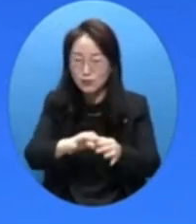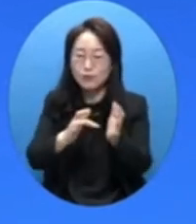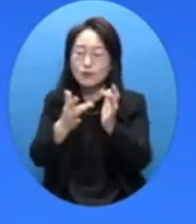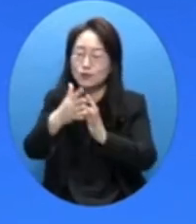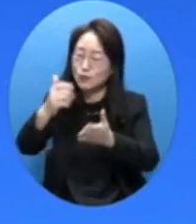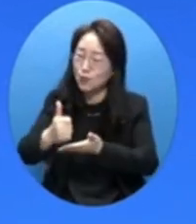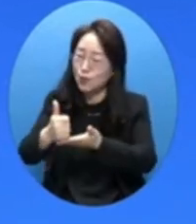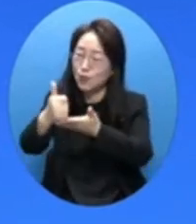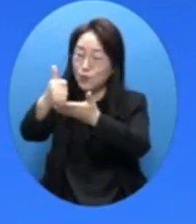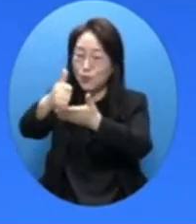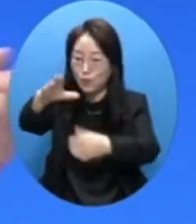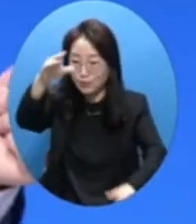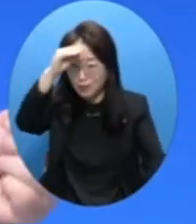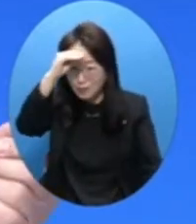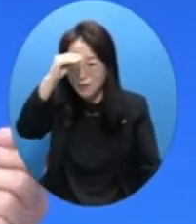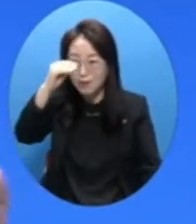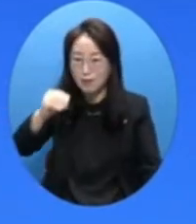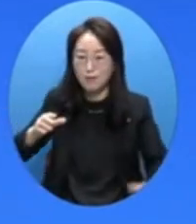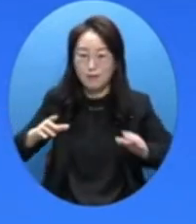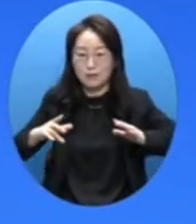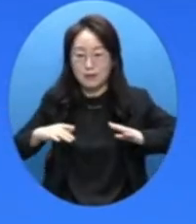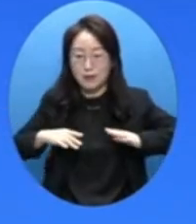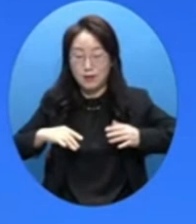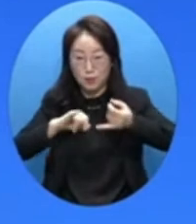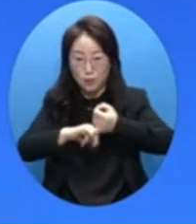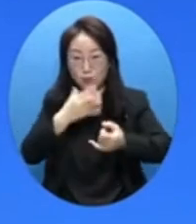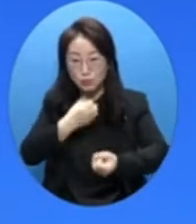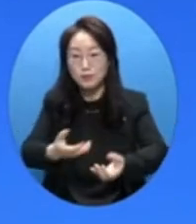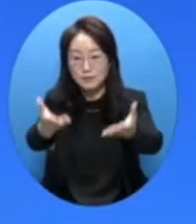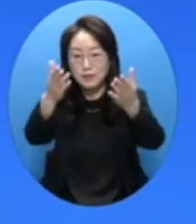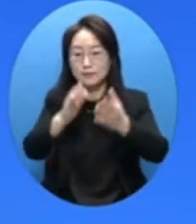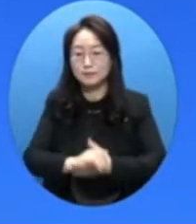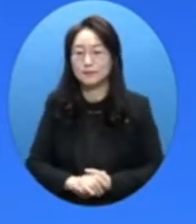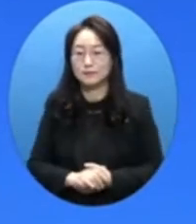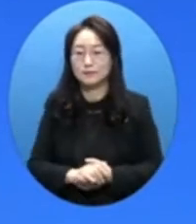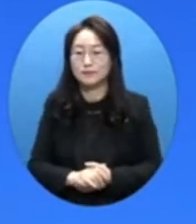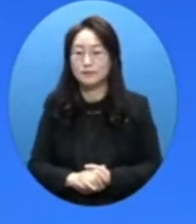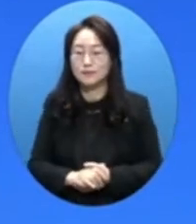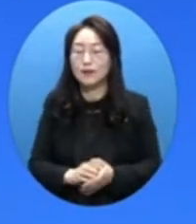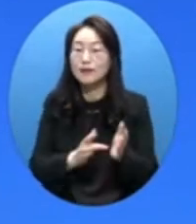예수님을 닮아가고 예수님을 사랑하는 여러분 되기를 주님의 이름으로 축원합니다